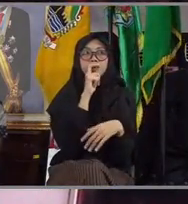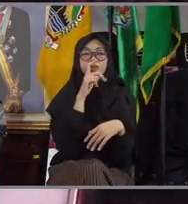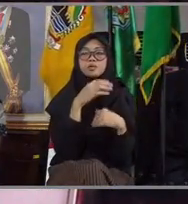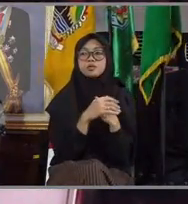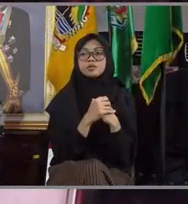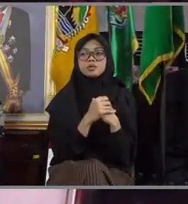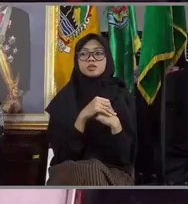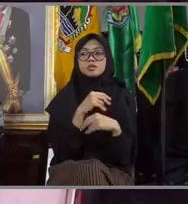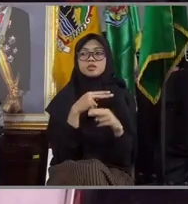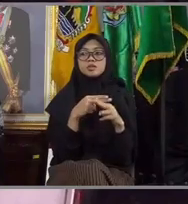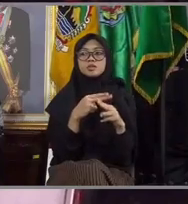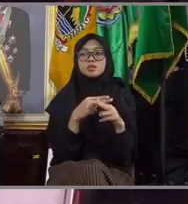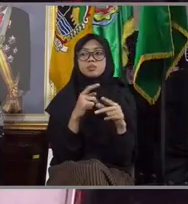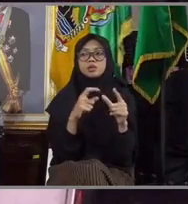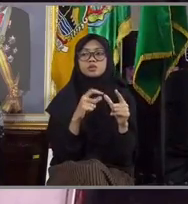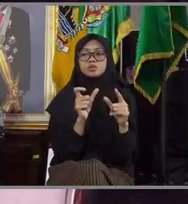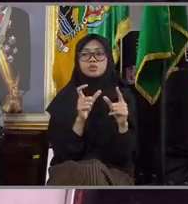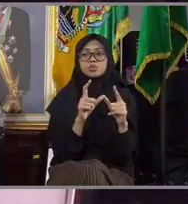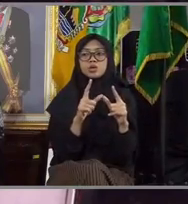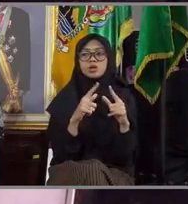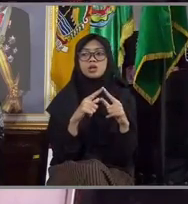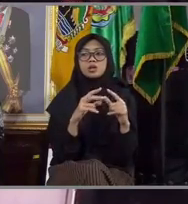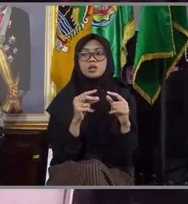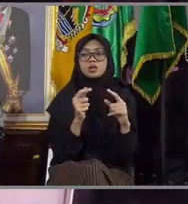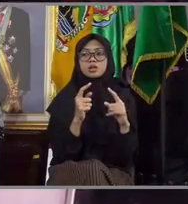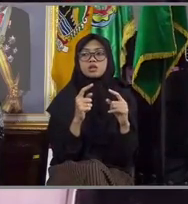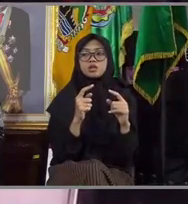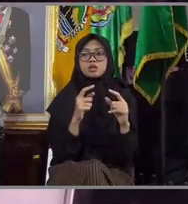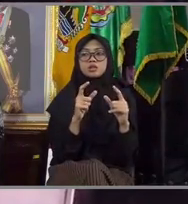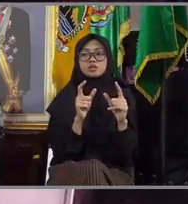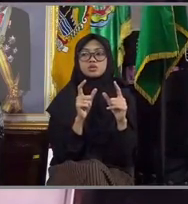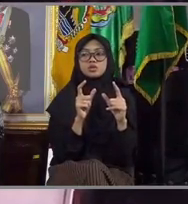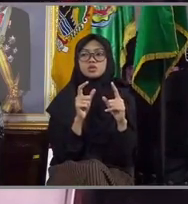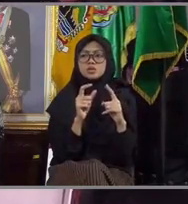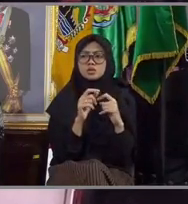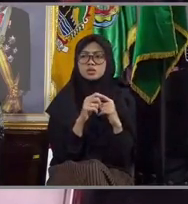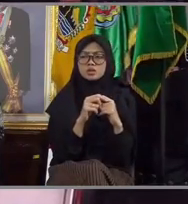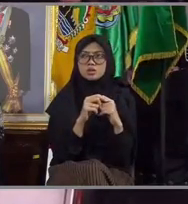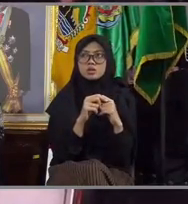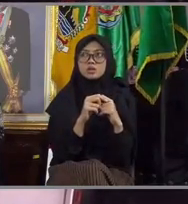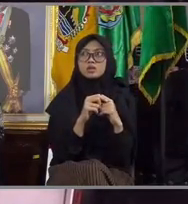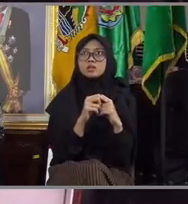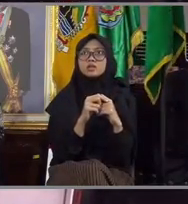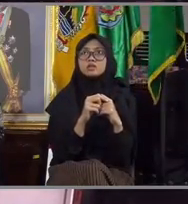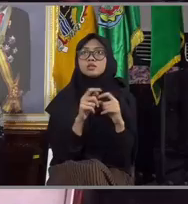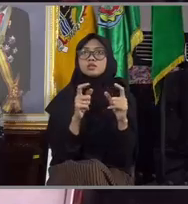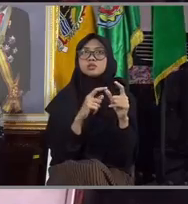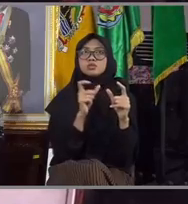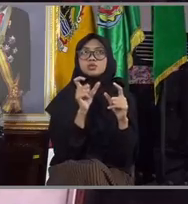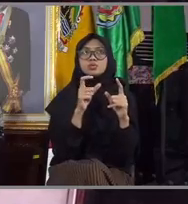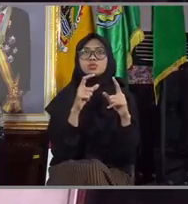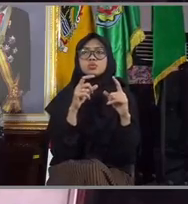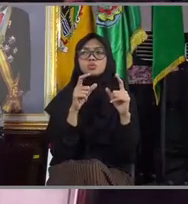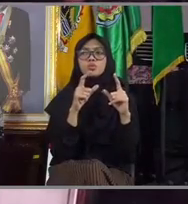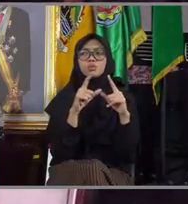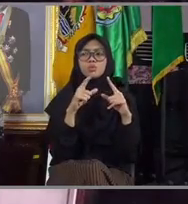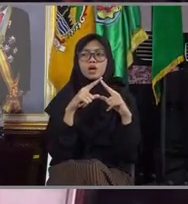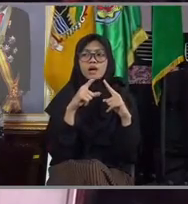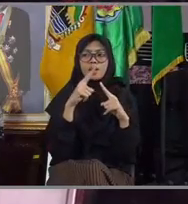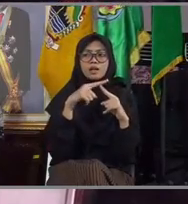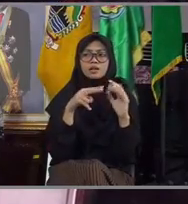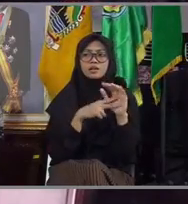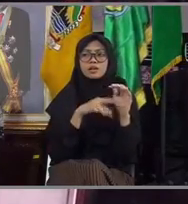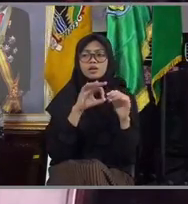Nama saya Suwarno Widodo dan Warto Suwarno Suwarno itu teh Pak Warno Kris